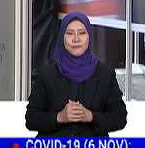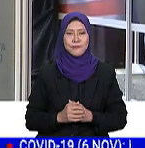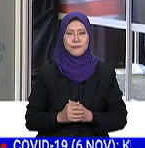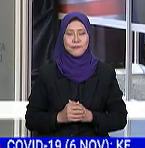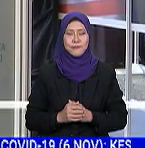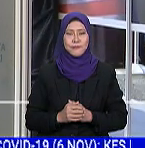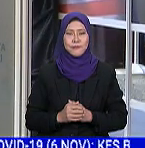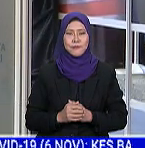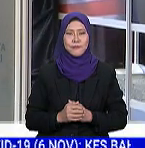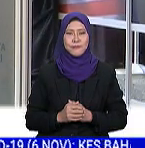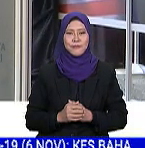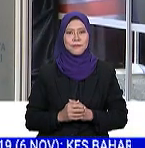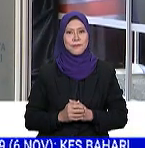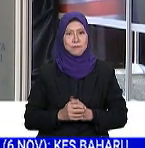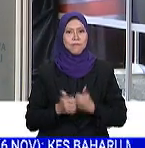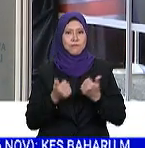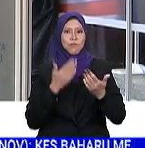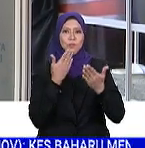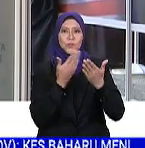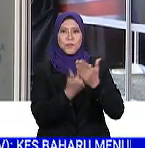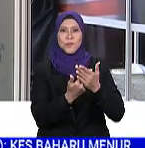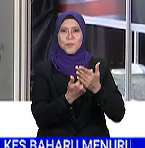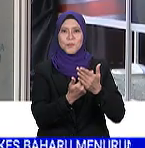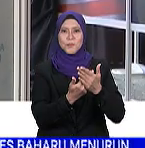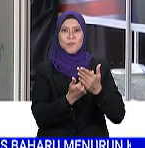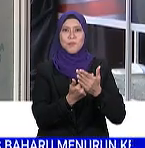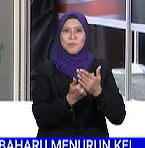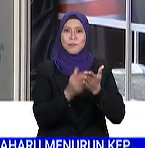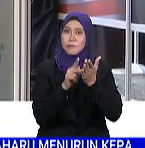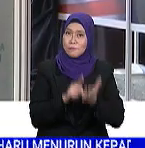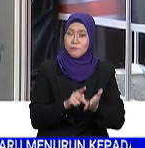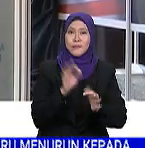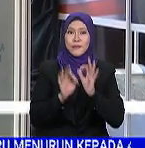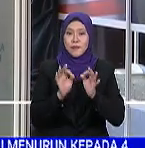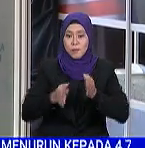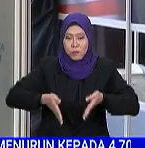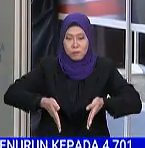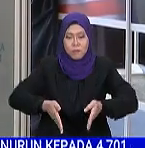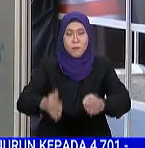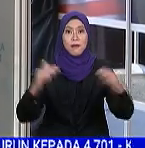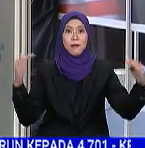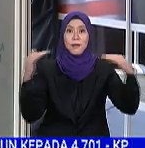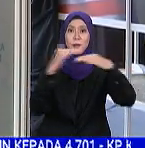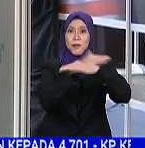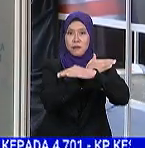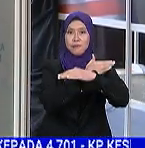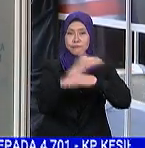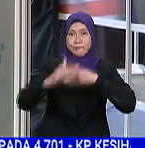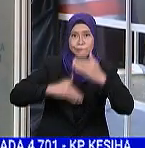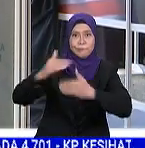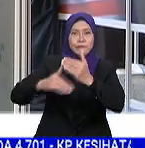Impak yang lebih lebih baik yang sekiranya pembangunan ini dilakukan,